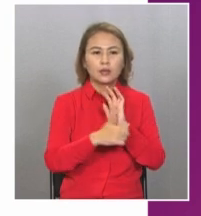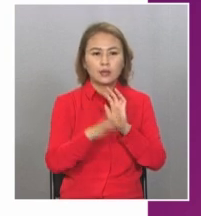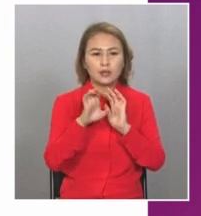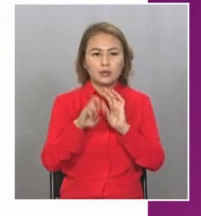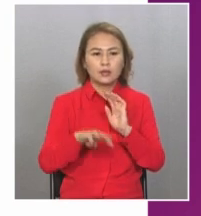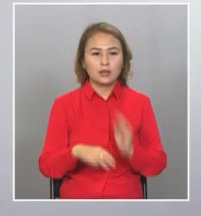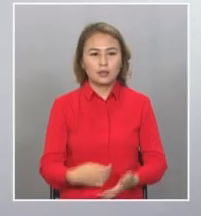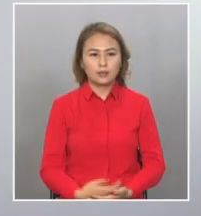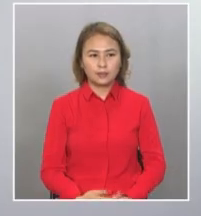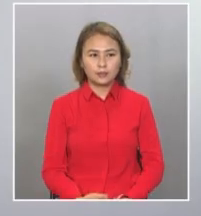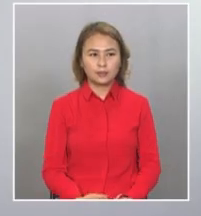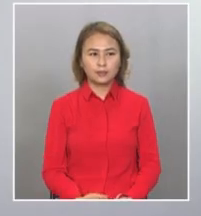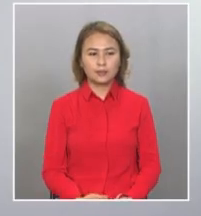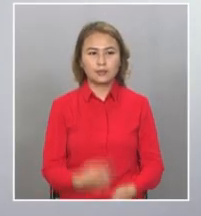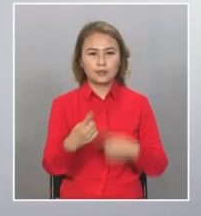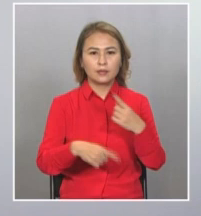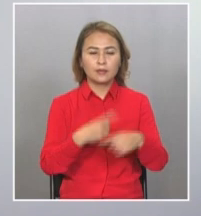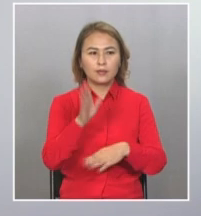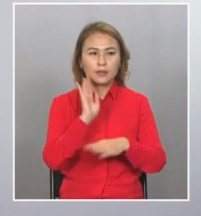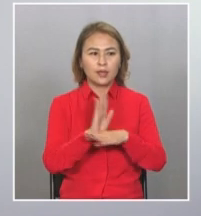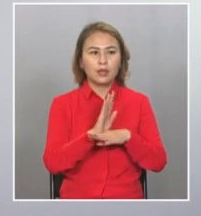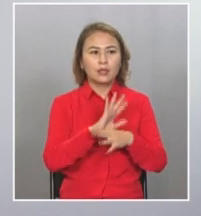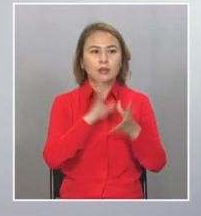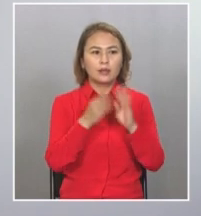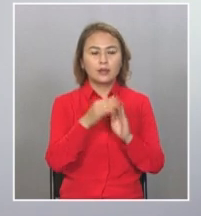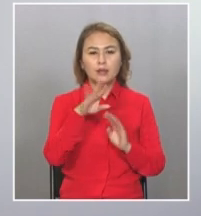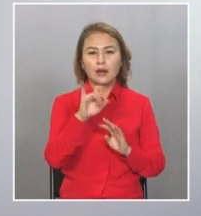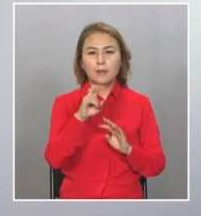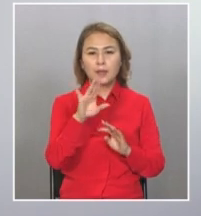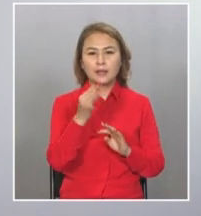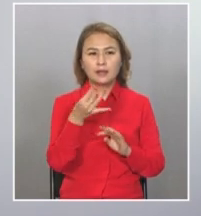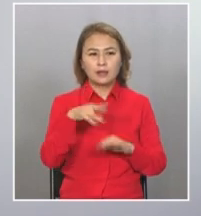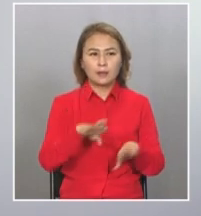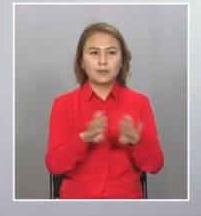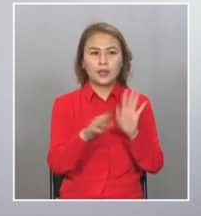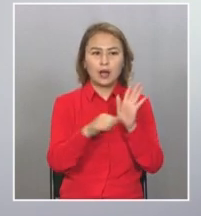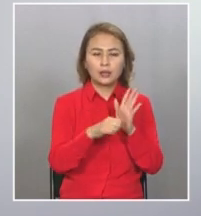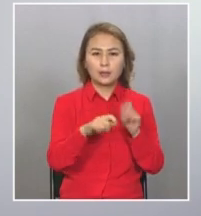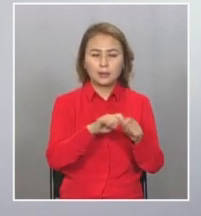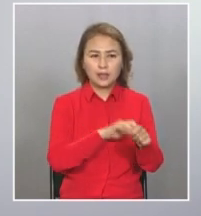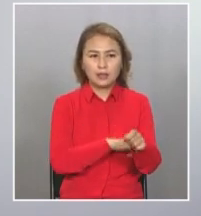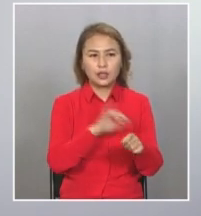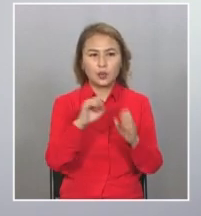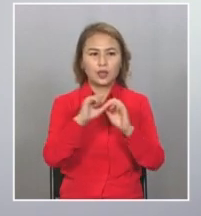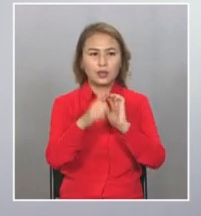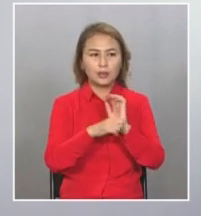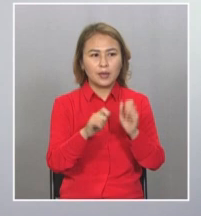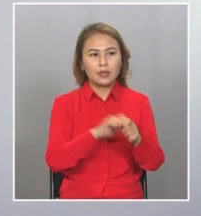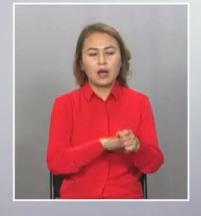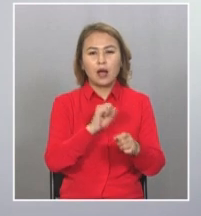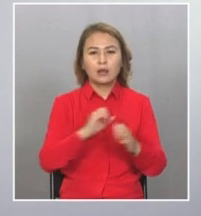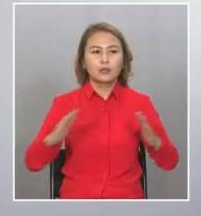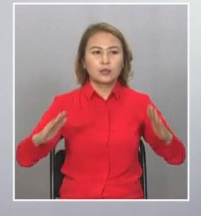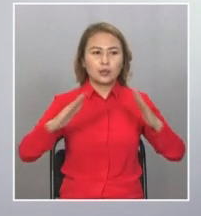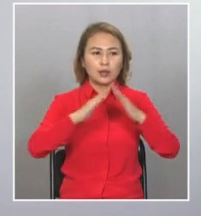екен. Келесі тапсырма. Тең бүйірлі трапецияның табандары 6 метр және 16 метр. Бүйір